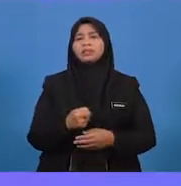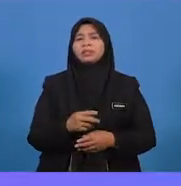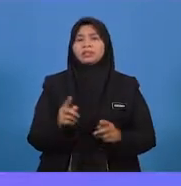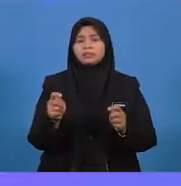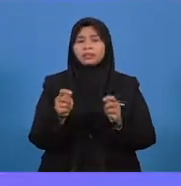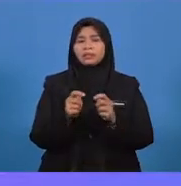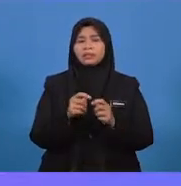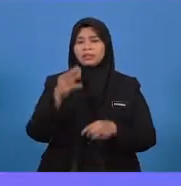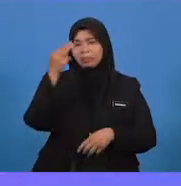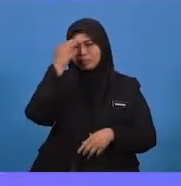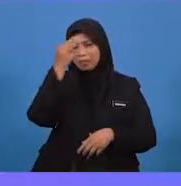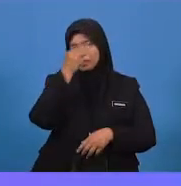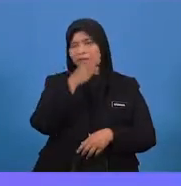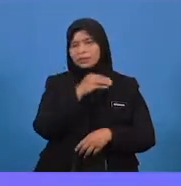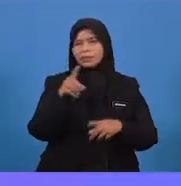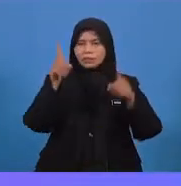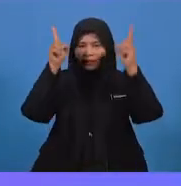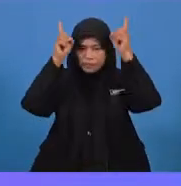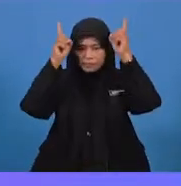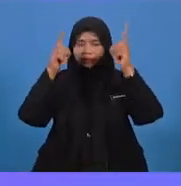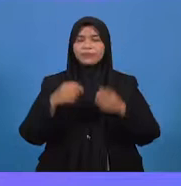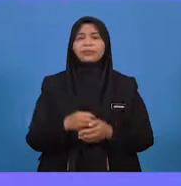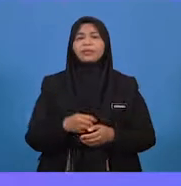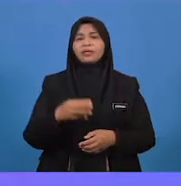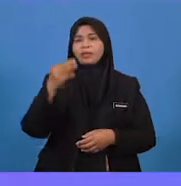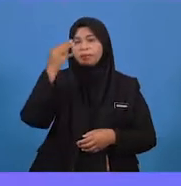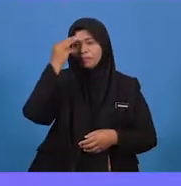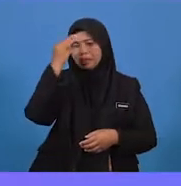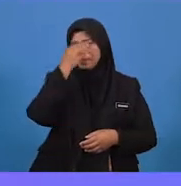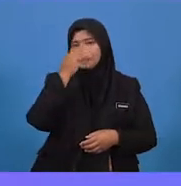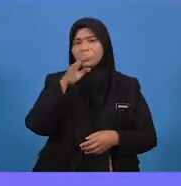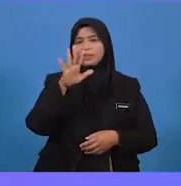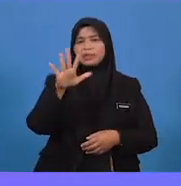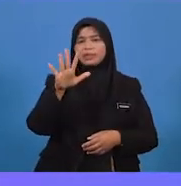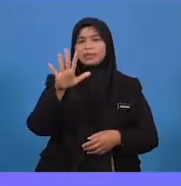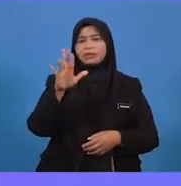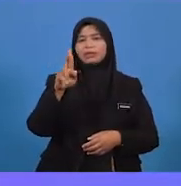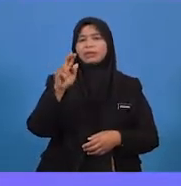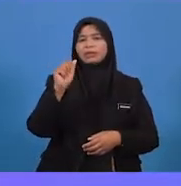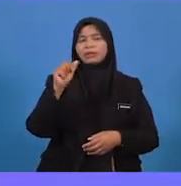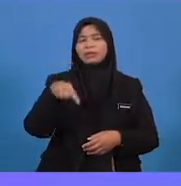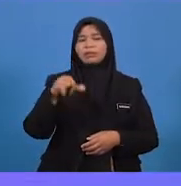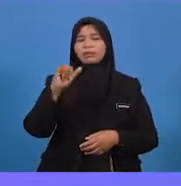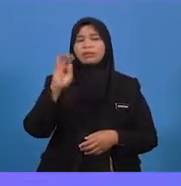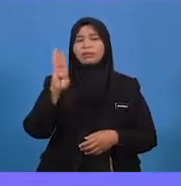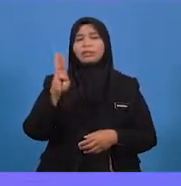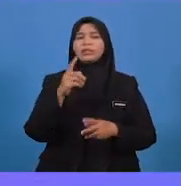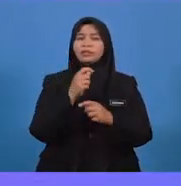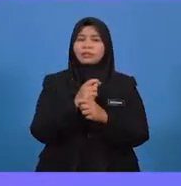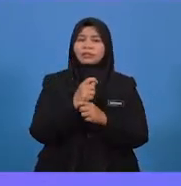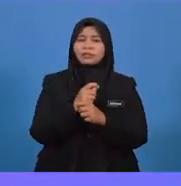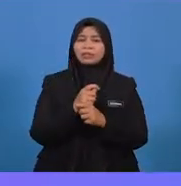seperti malaikat dan jin. Malaikat kelima pula bernama Raqib. Tugasnya